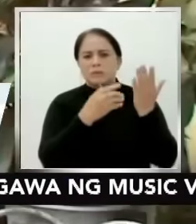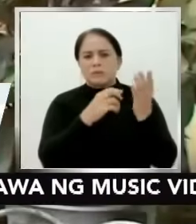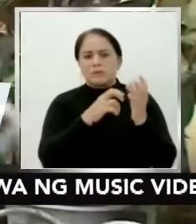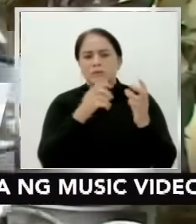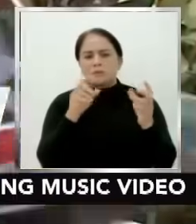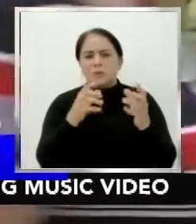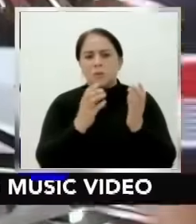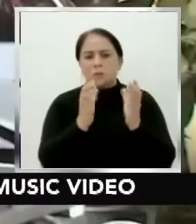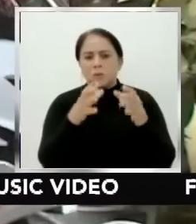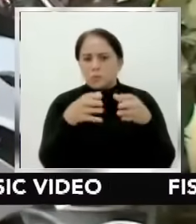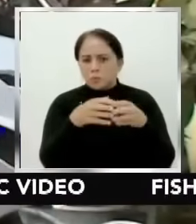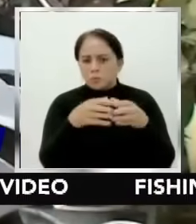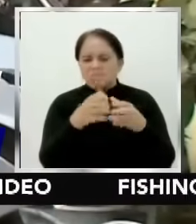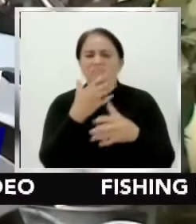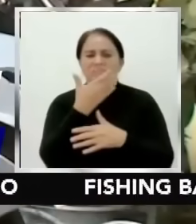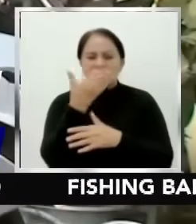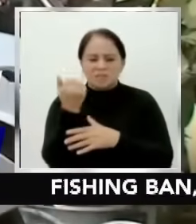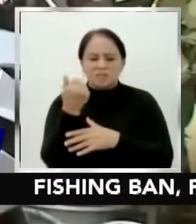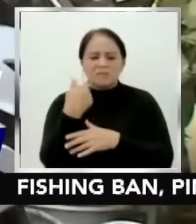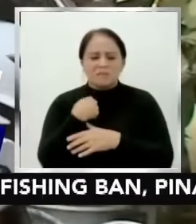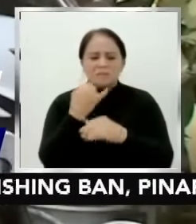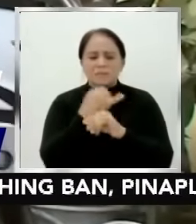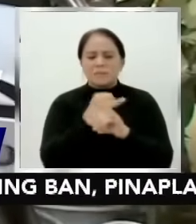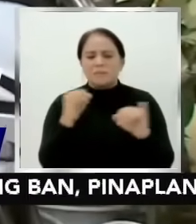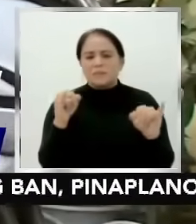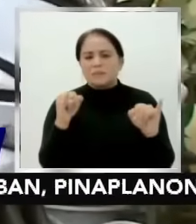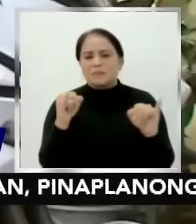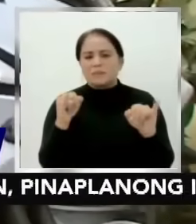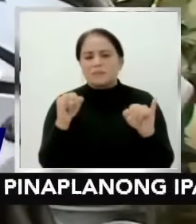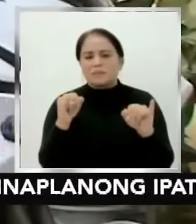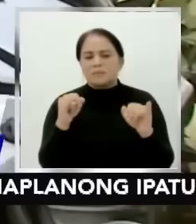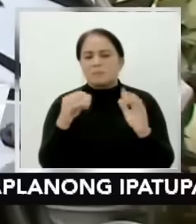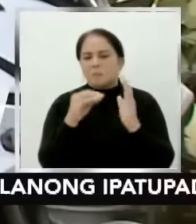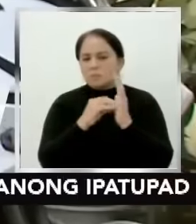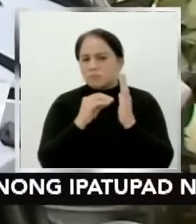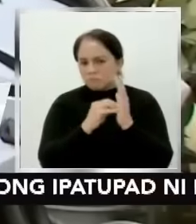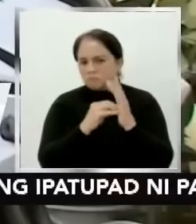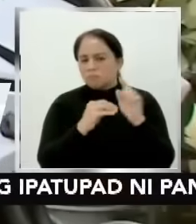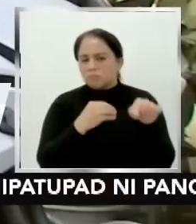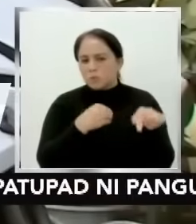to have siguro an independent panel of prosecutors look at the case so they can